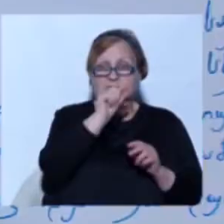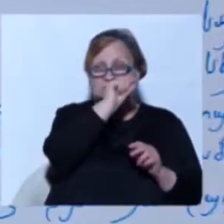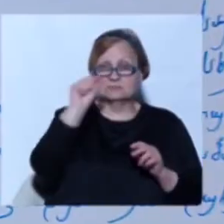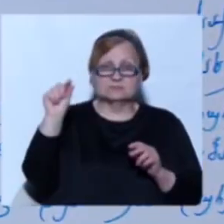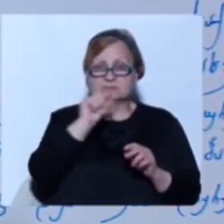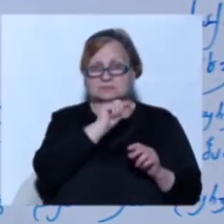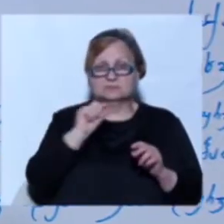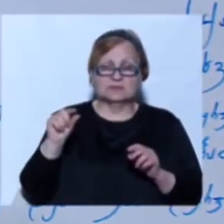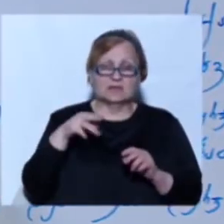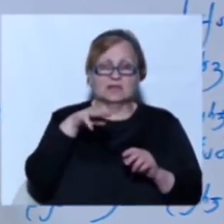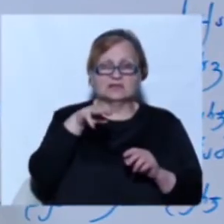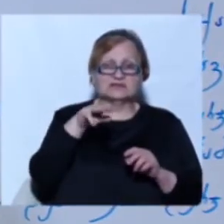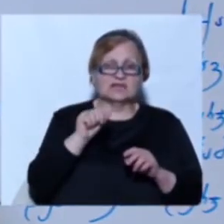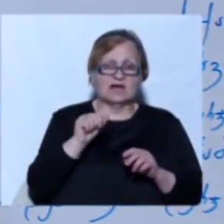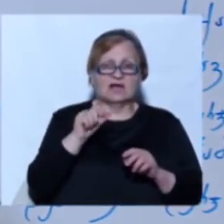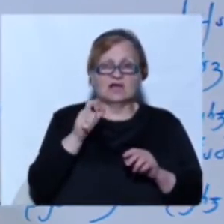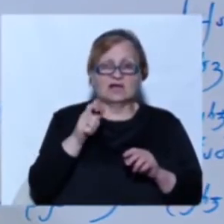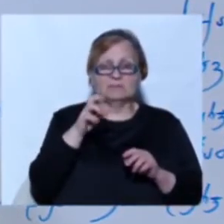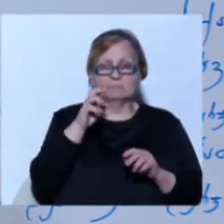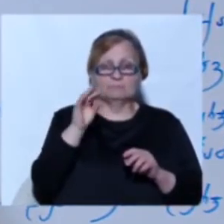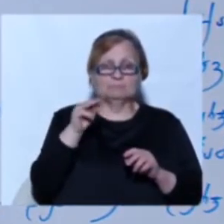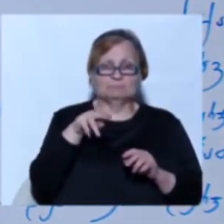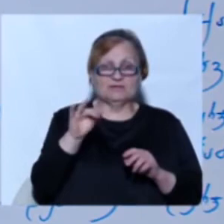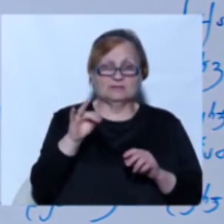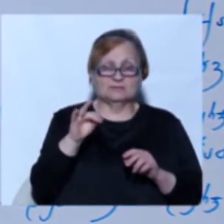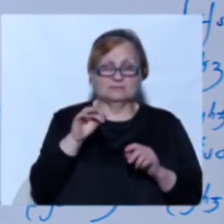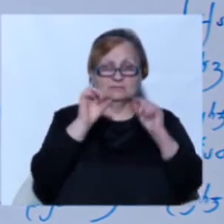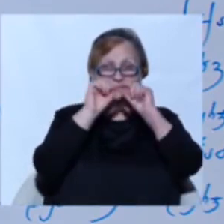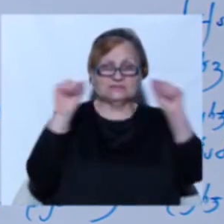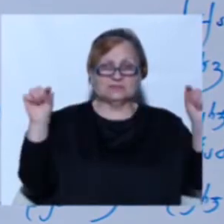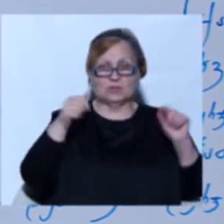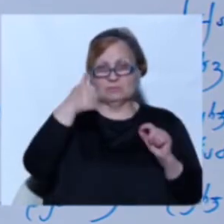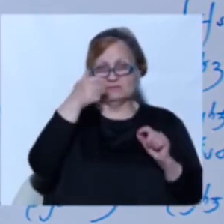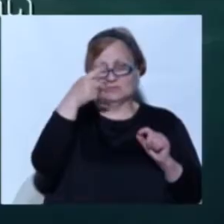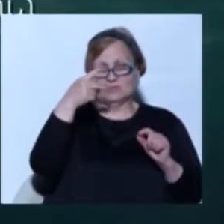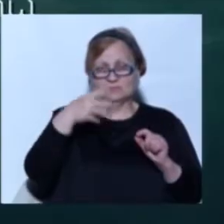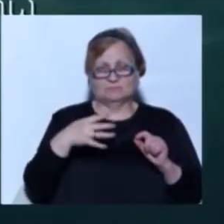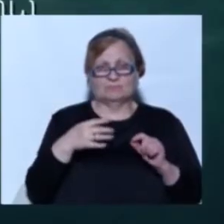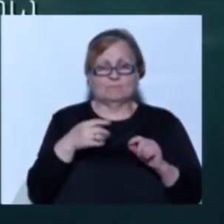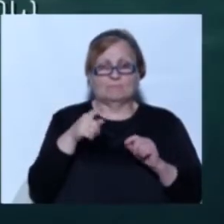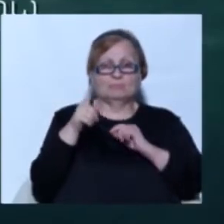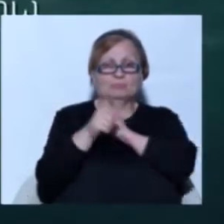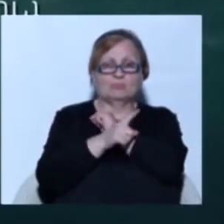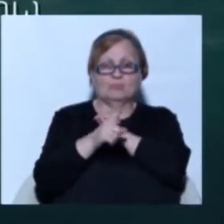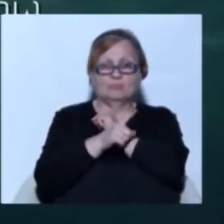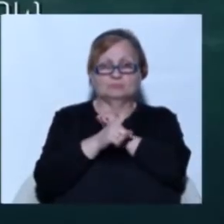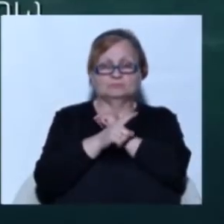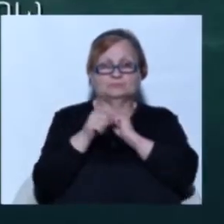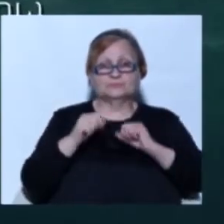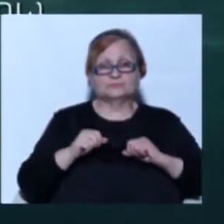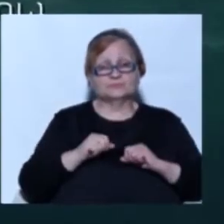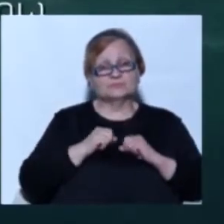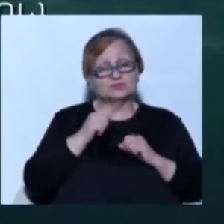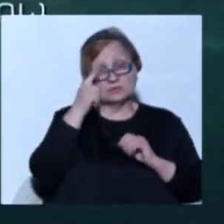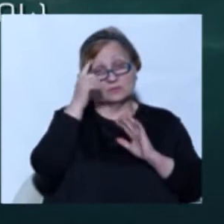ტაეპი ალბათ იცით, ხომ? ლექსის სტრიქონია. ტაეპების დაბოლოებებს შეეცადეთ